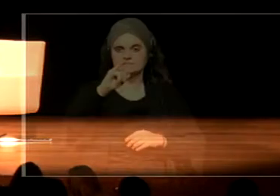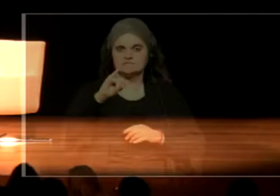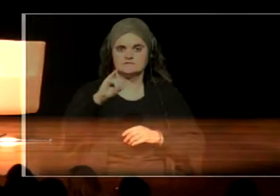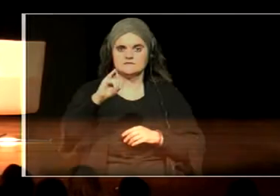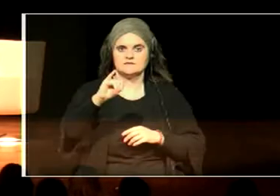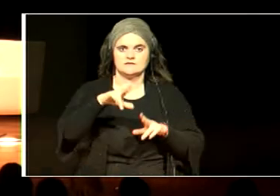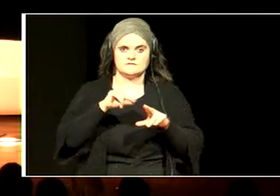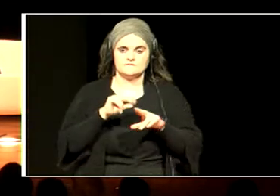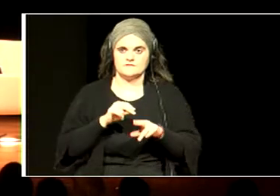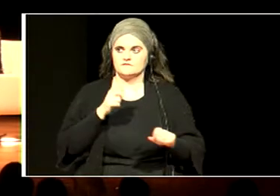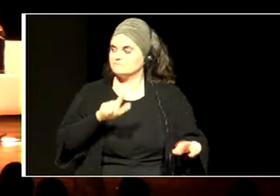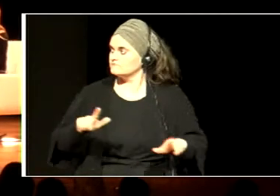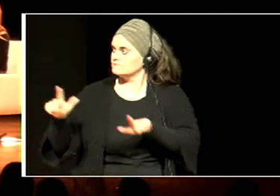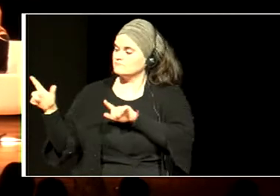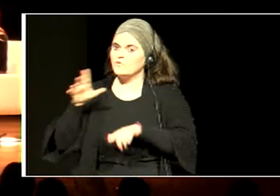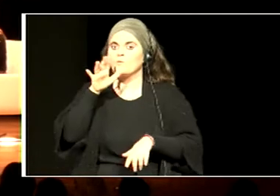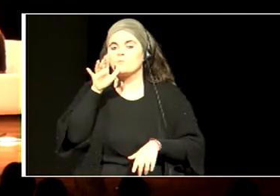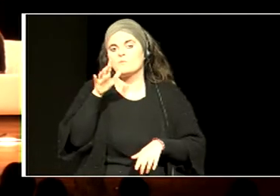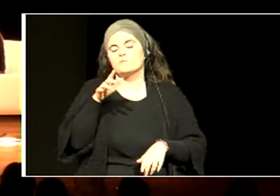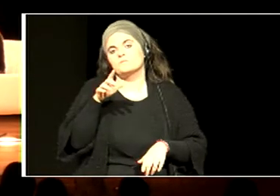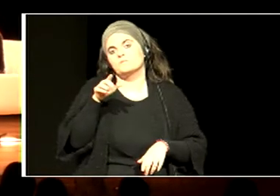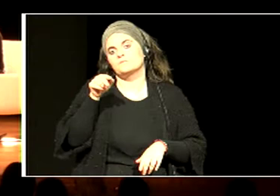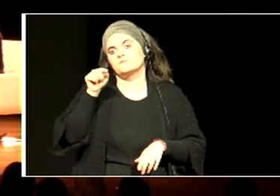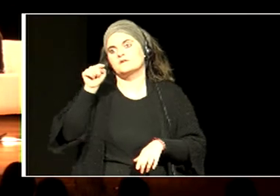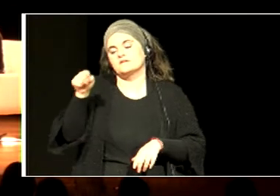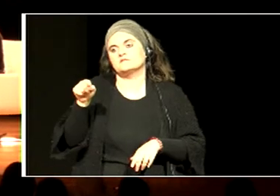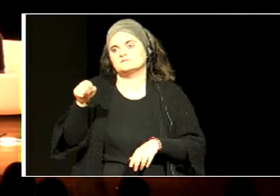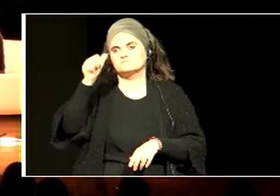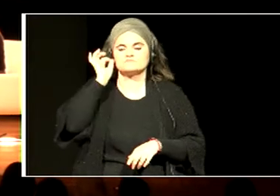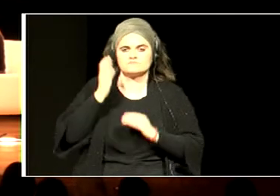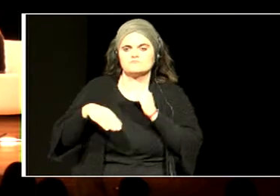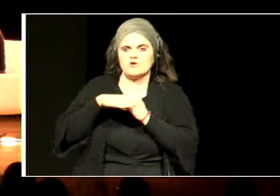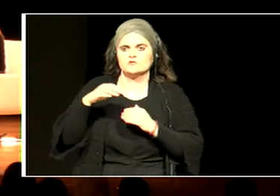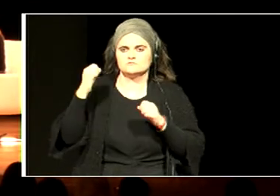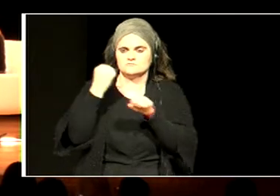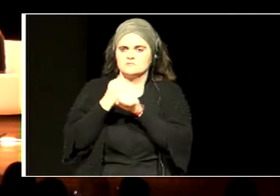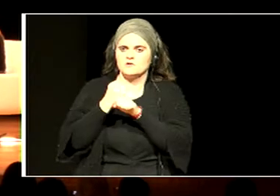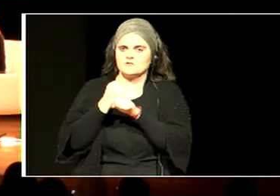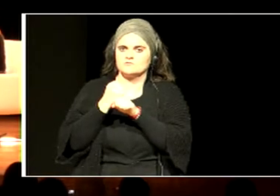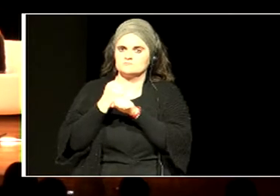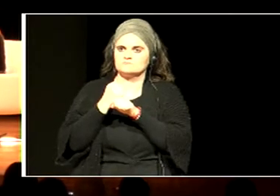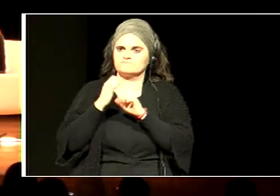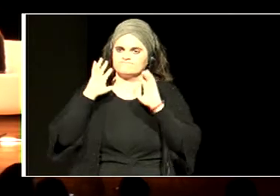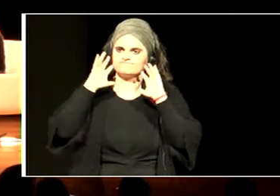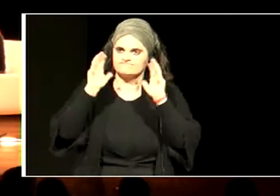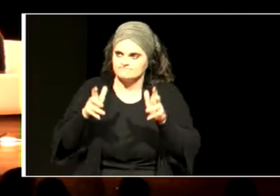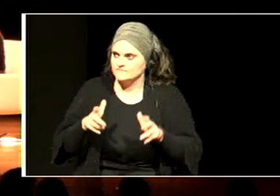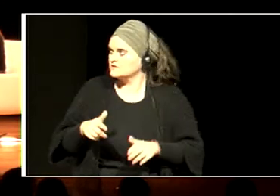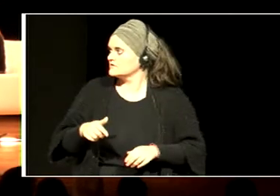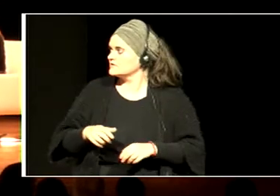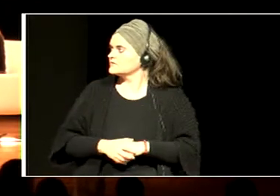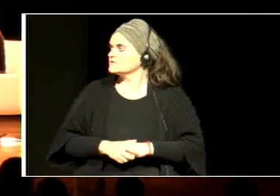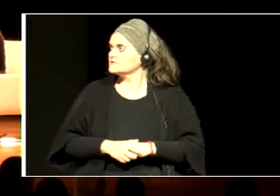dugu, zeurek ere eskidetzan lan asko egiten dute, eta hemen daude Gabriel Aresti